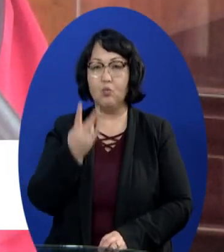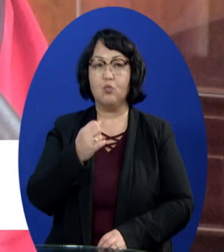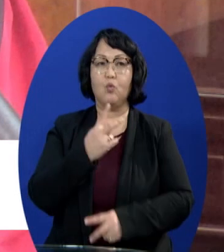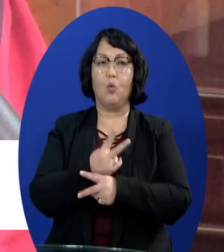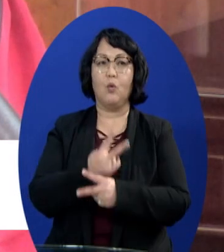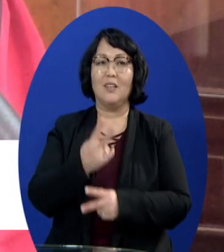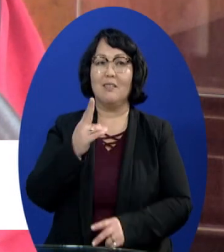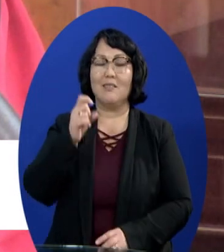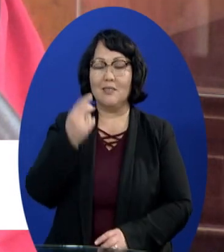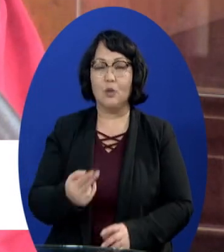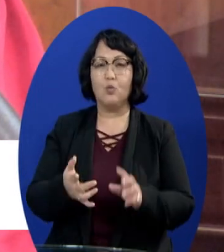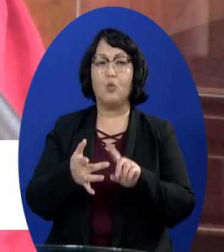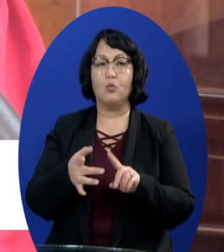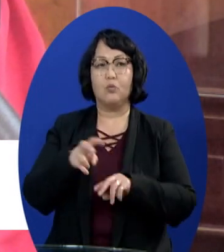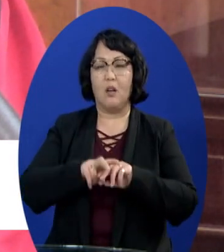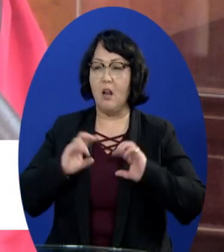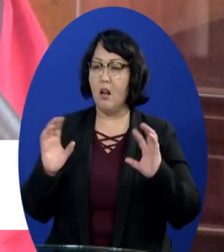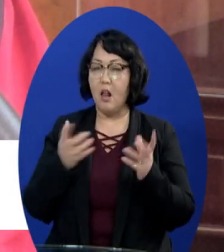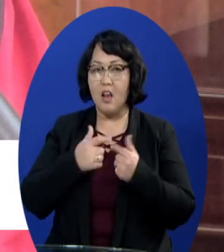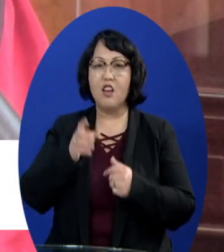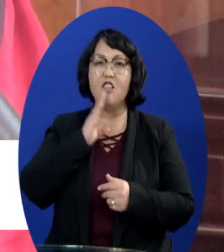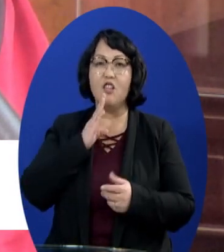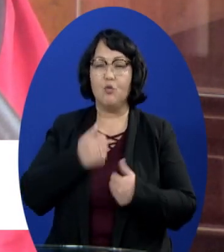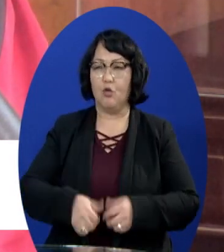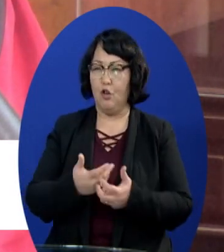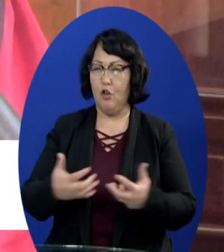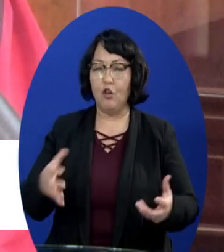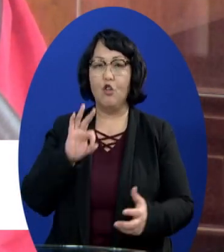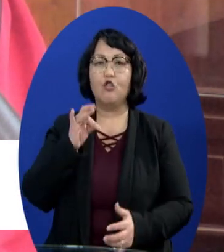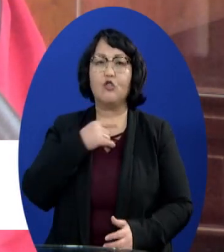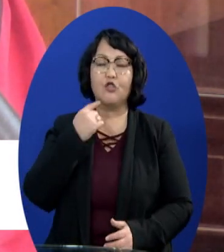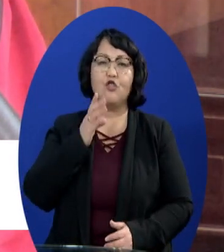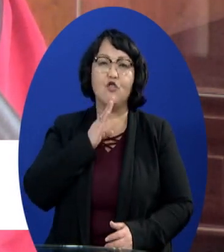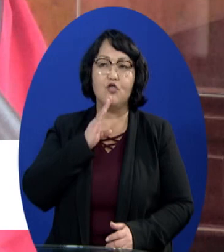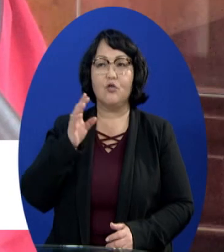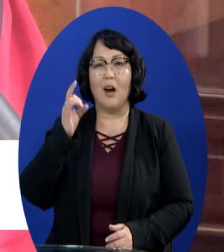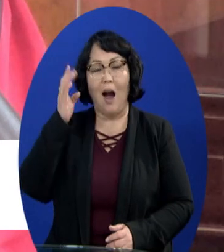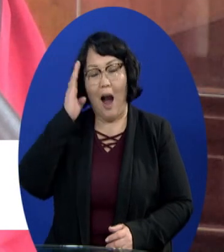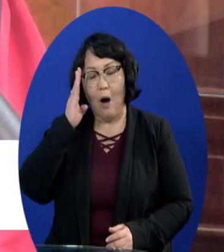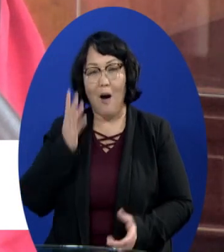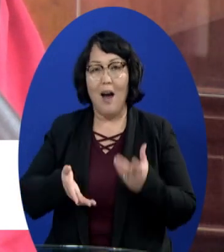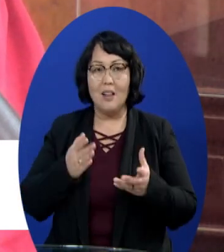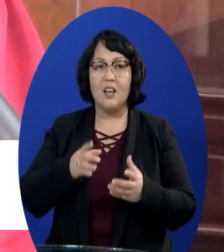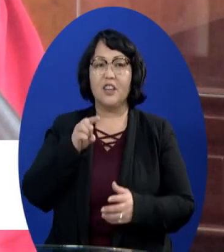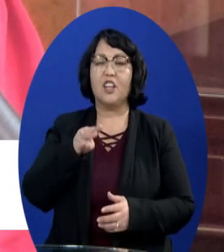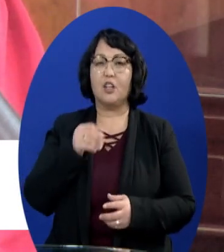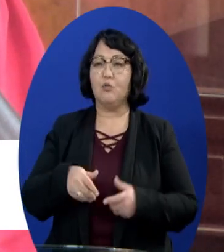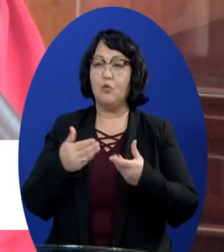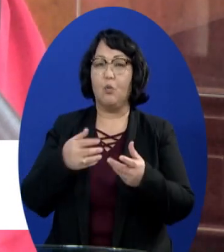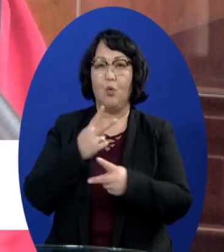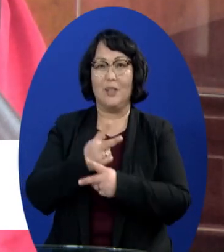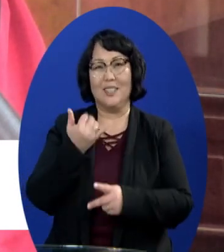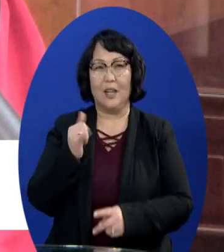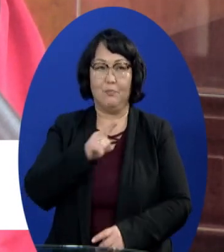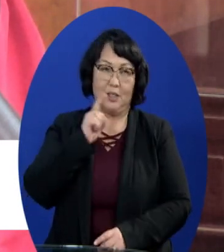өнөөдрийн дундас суудлын хуралдаанаас их олон хүүхэдтэй өрх толгойсон их эцэгтэд итгэмж олгох тухай хуулийн зарим заалт үндсэн хуулийн